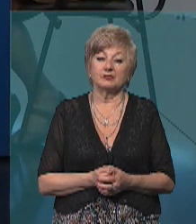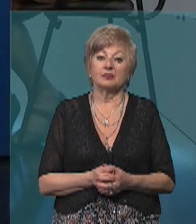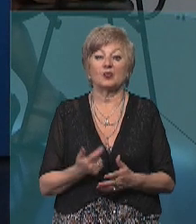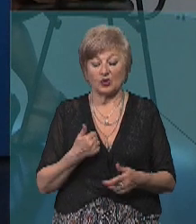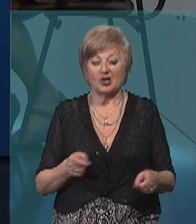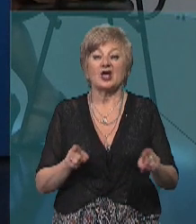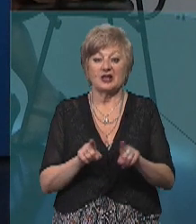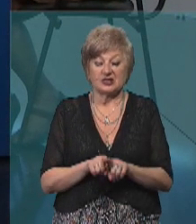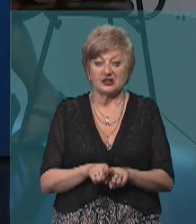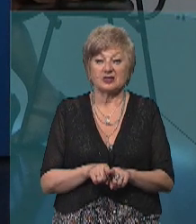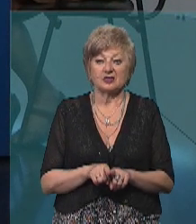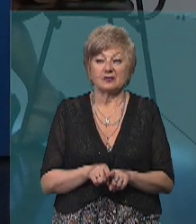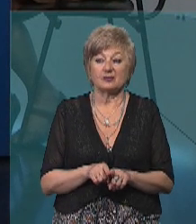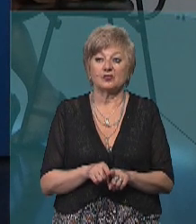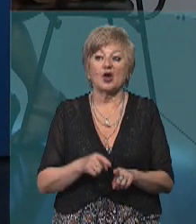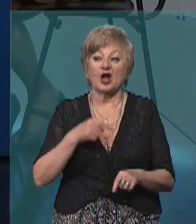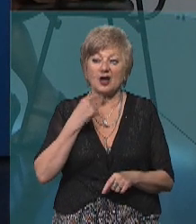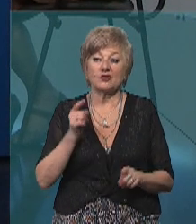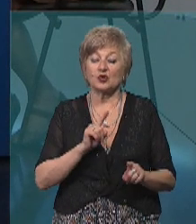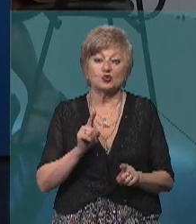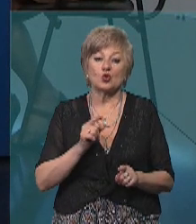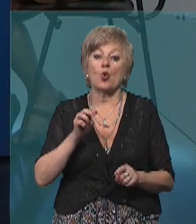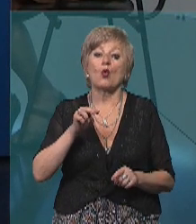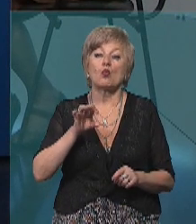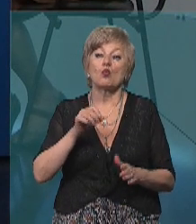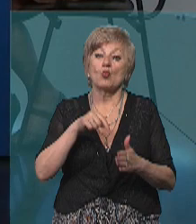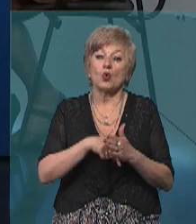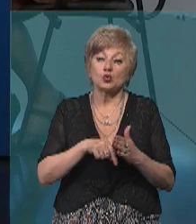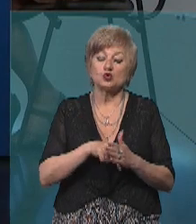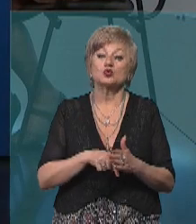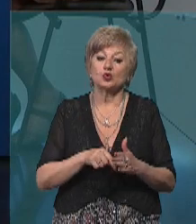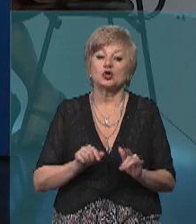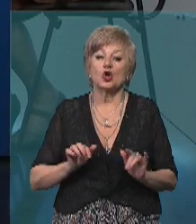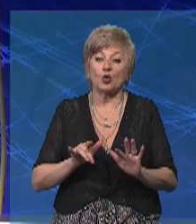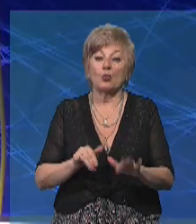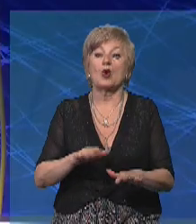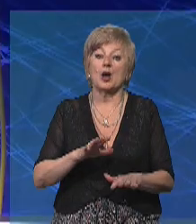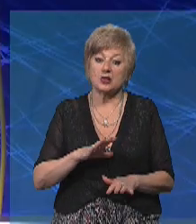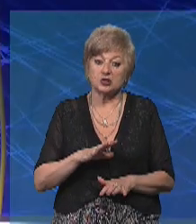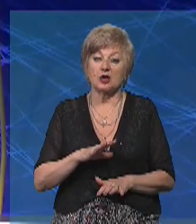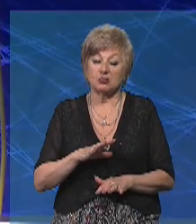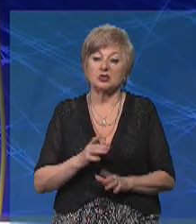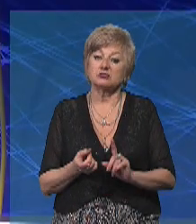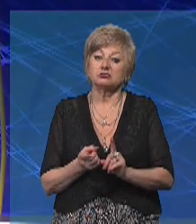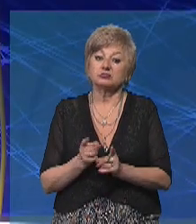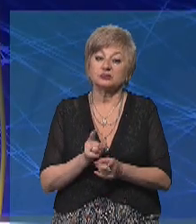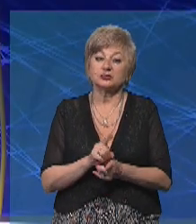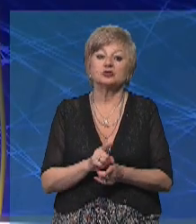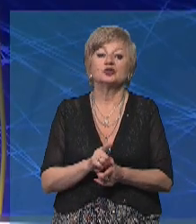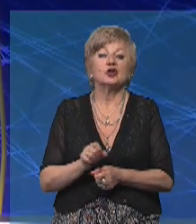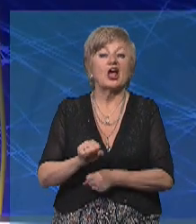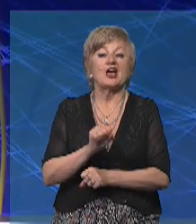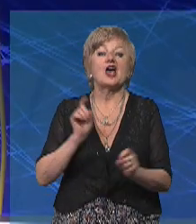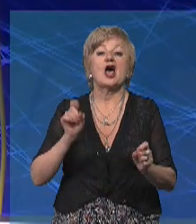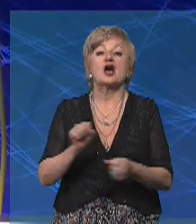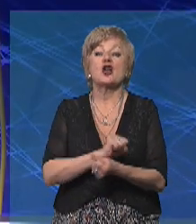так само. Я так і кажу, що, по суті, у нас на президентську кампанію відбулася революція, але така революція